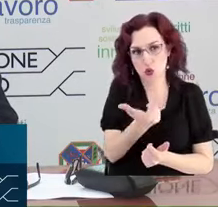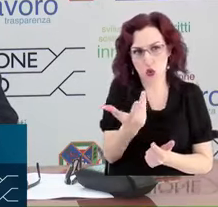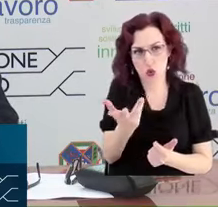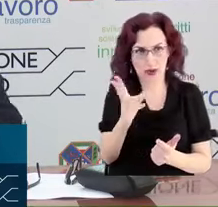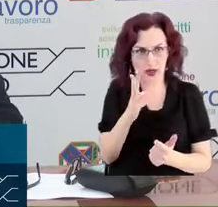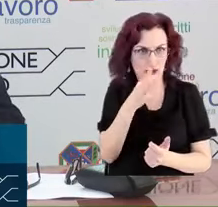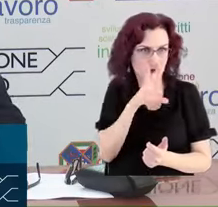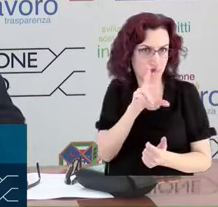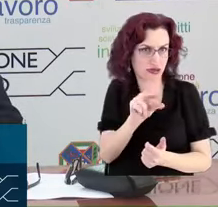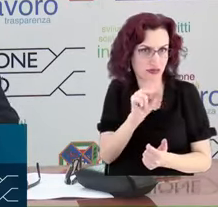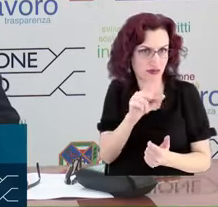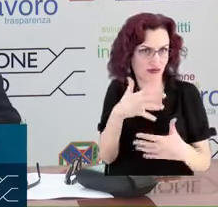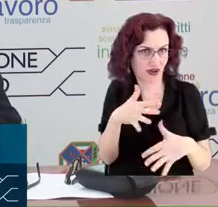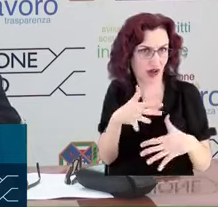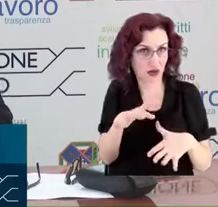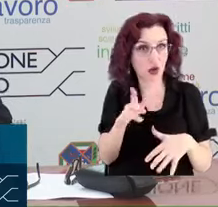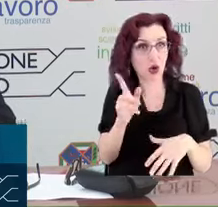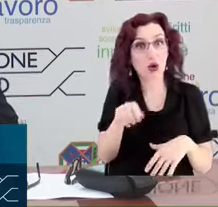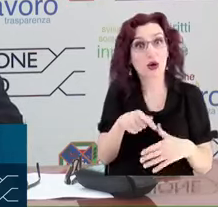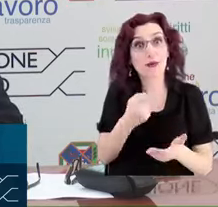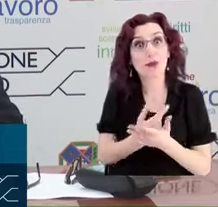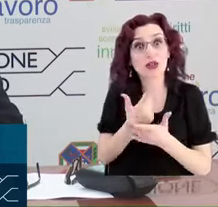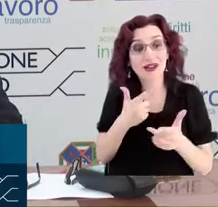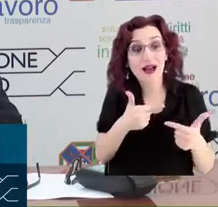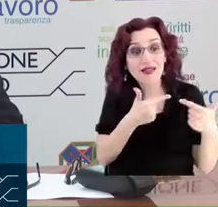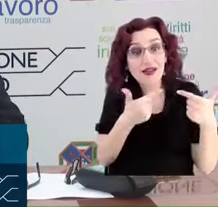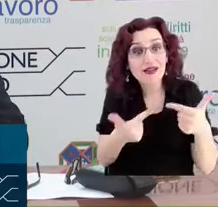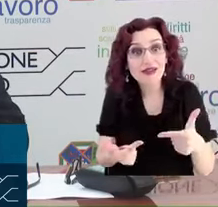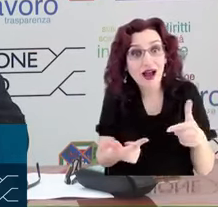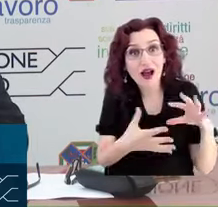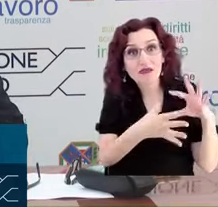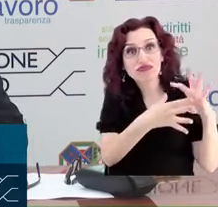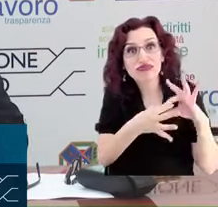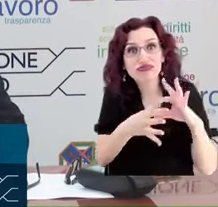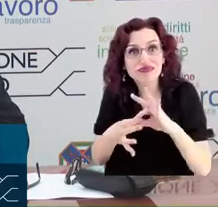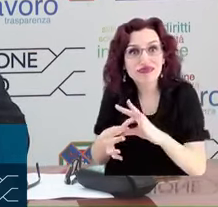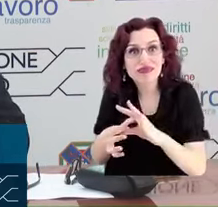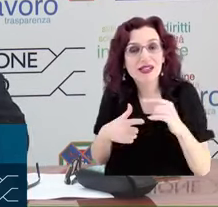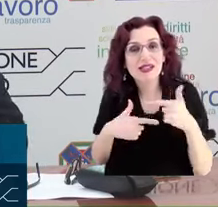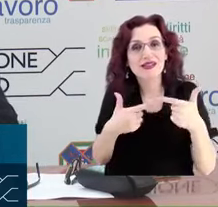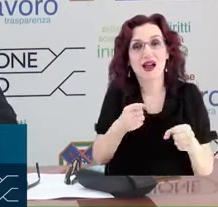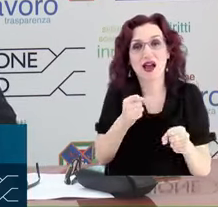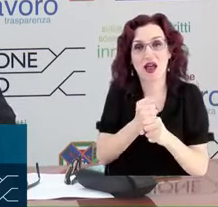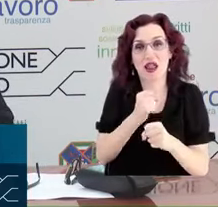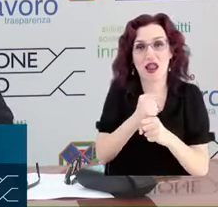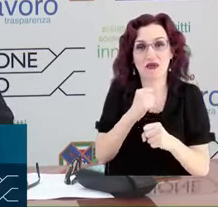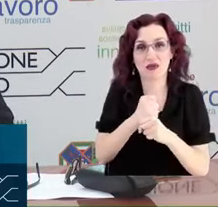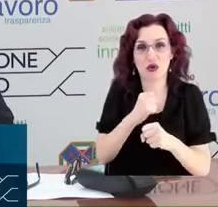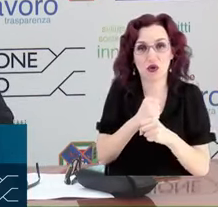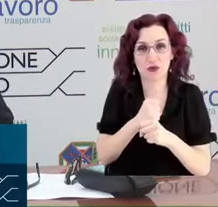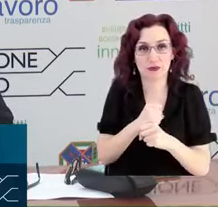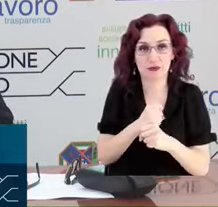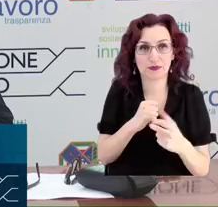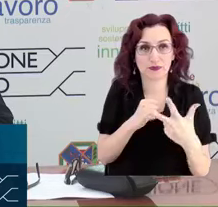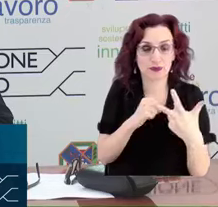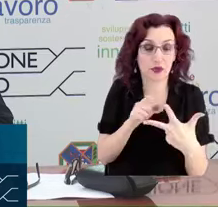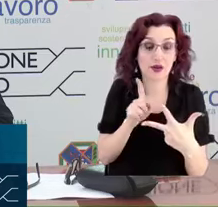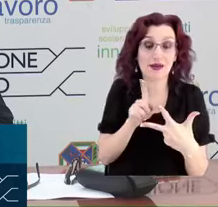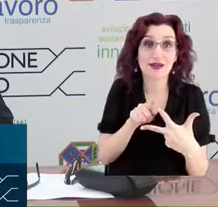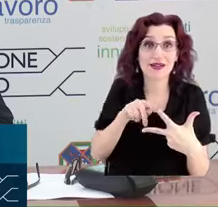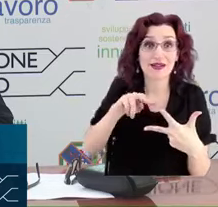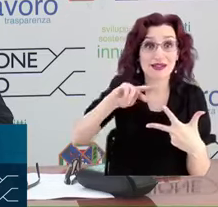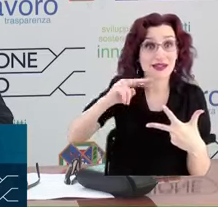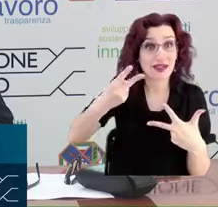di quello che l'impatto e di quello che sarà il lavoro la seconda sottolineatura è il